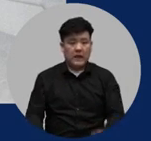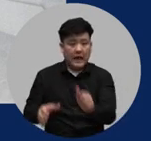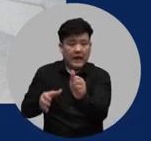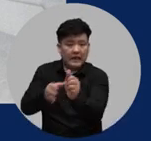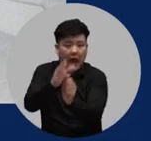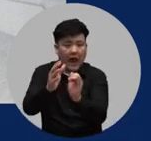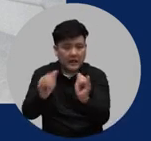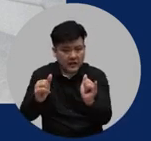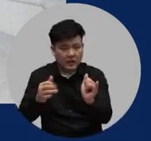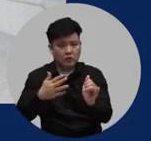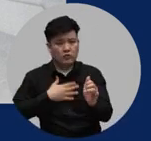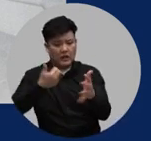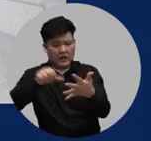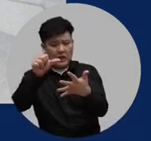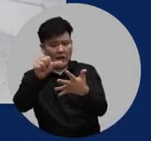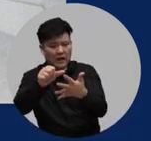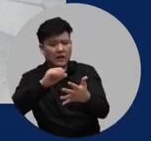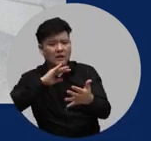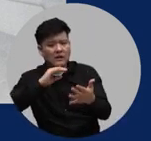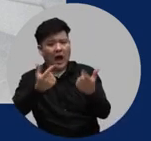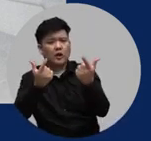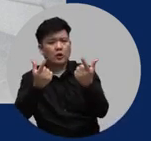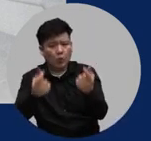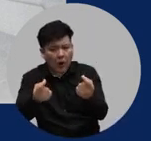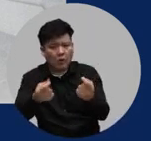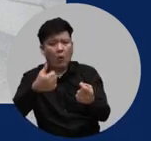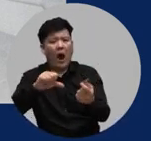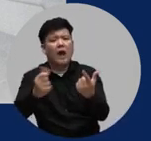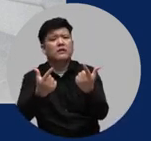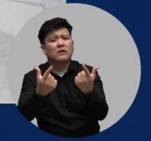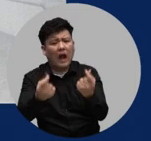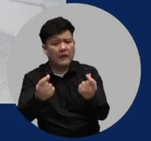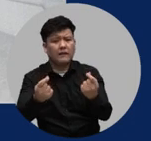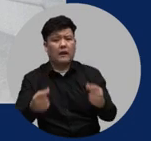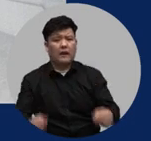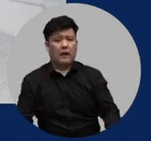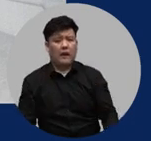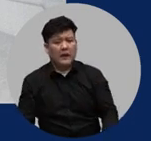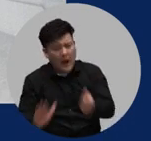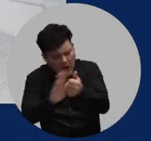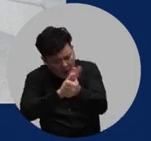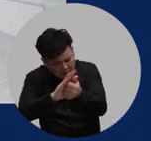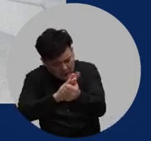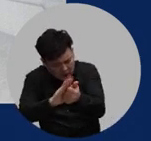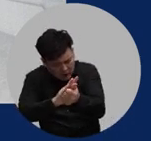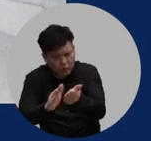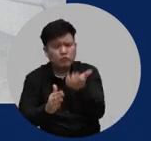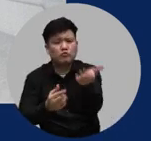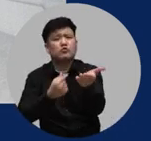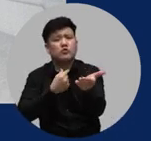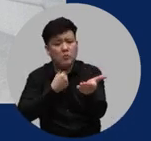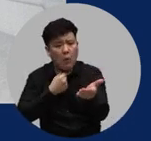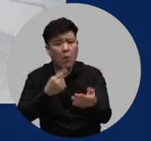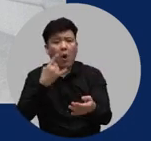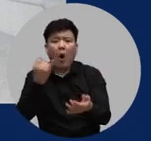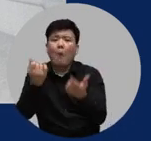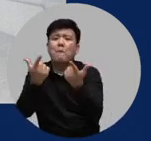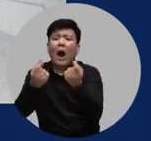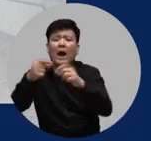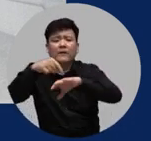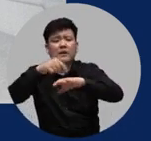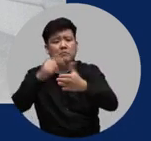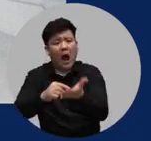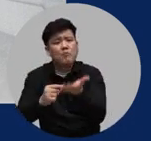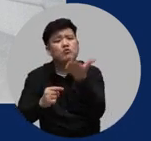가해자는 우리 집 둘째 아들하고 나이가 같아서 아들 같기도 하고 더 많이 챙겨주고 싶은 마음이 들어서 엄마 같은